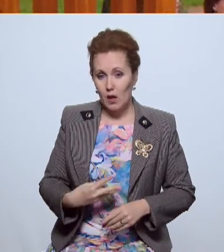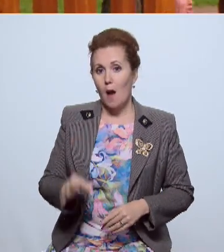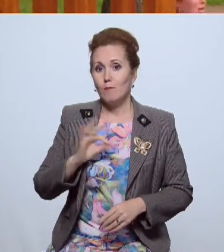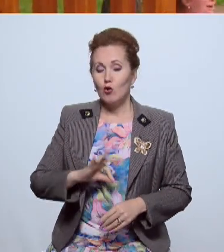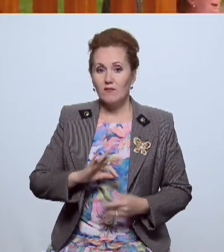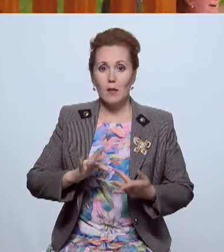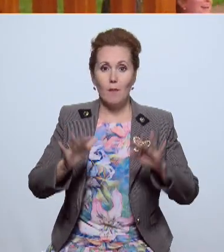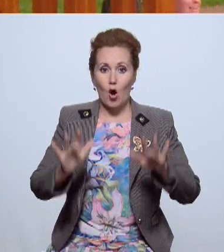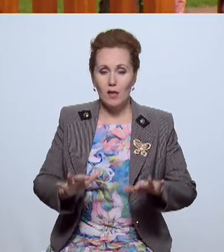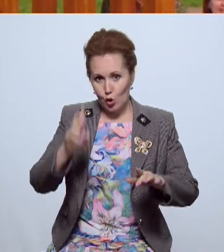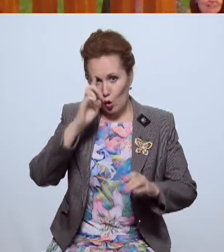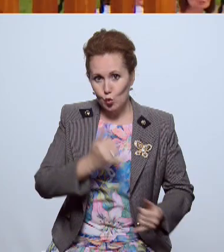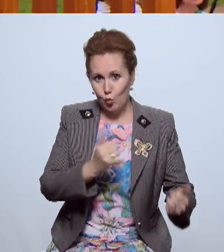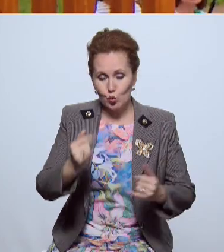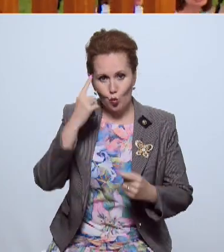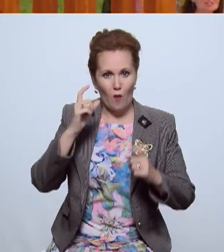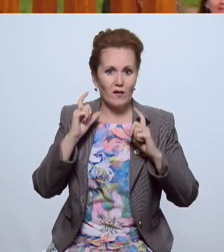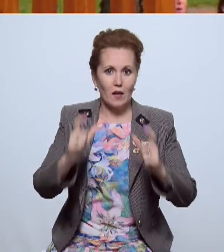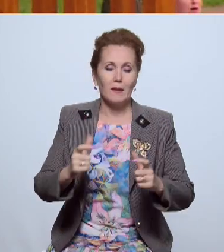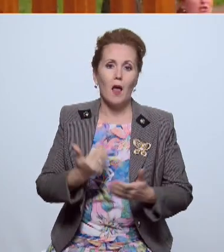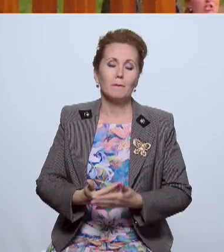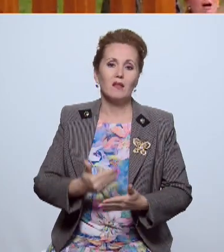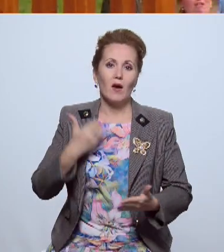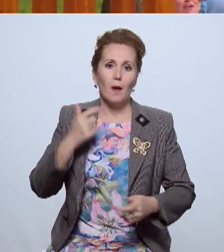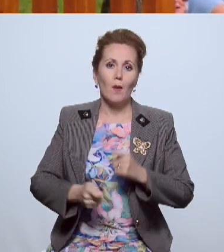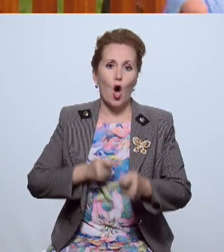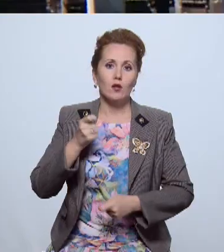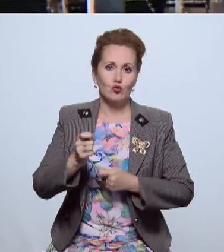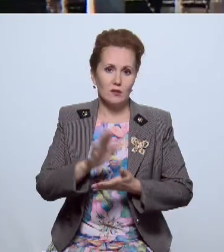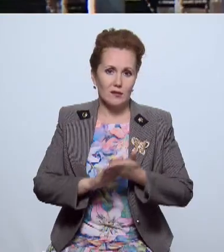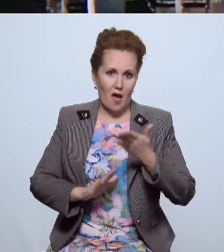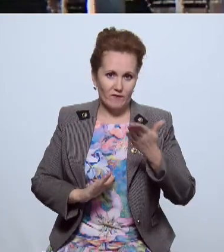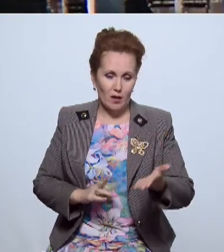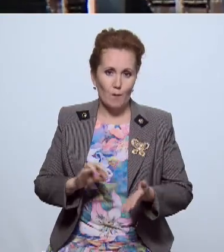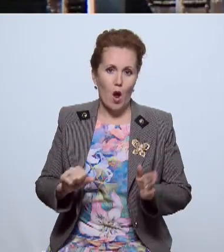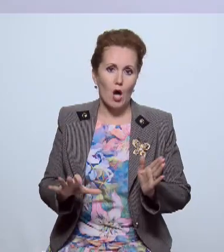уже, кстати, направлены уведомления для предварительной подачи заявлений по электронной почте.